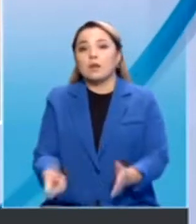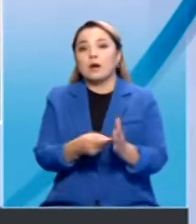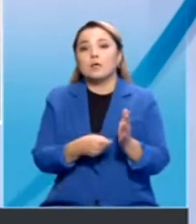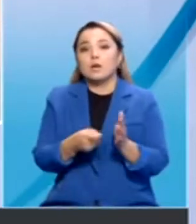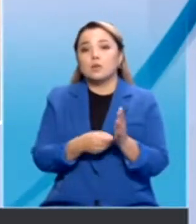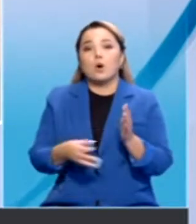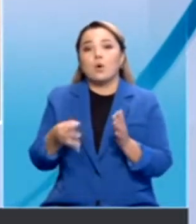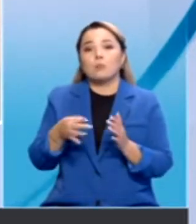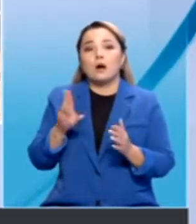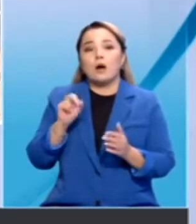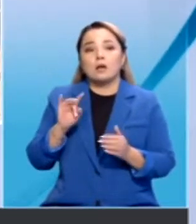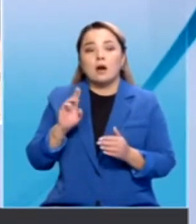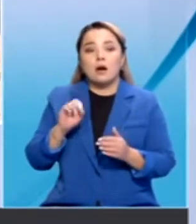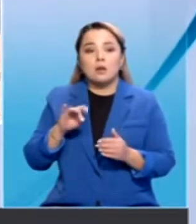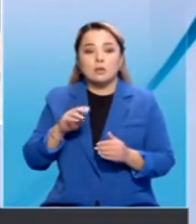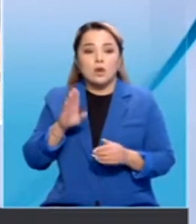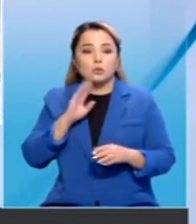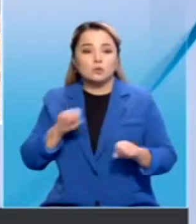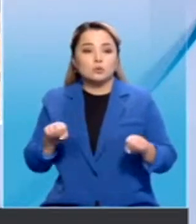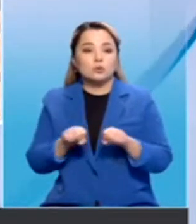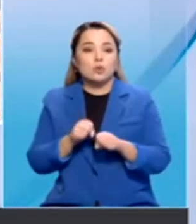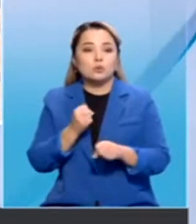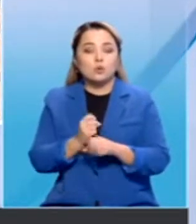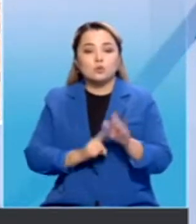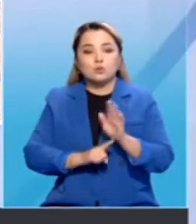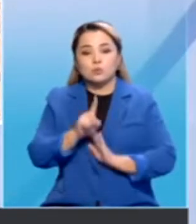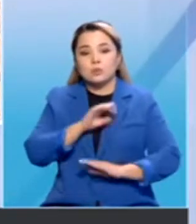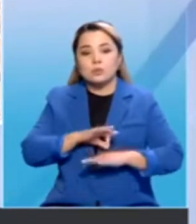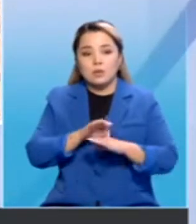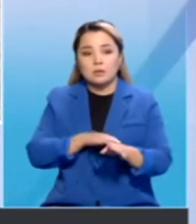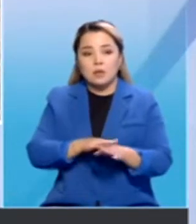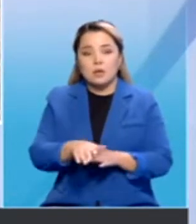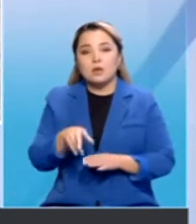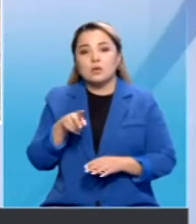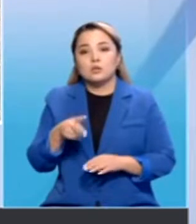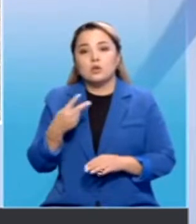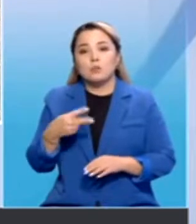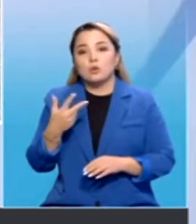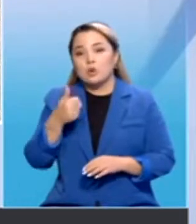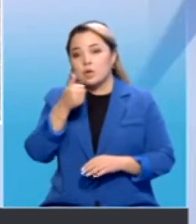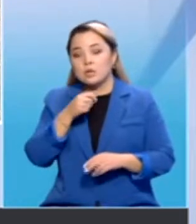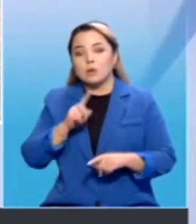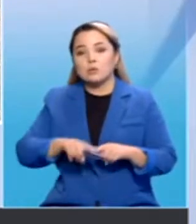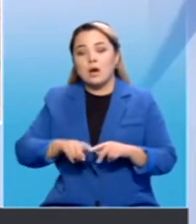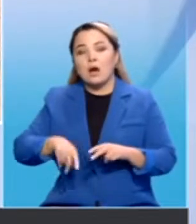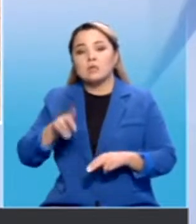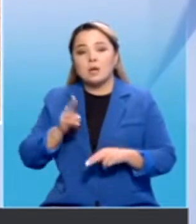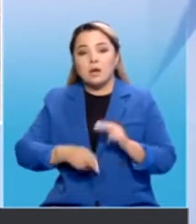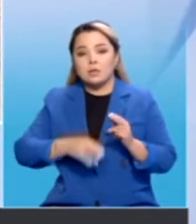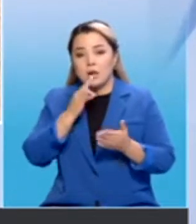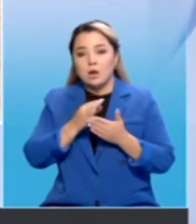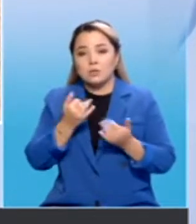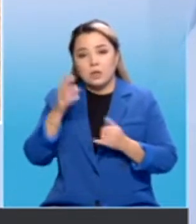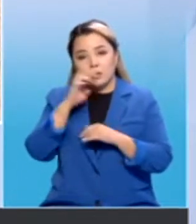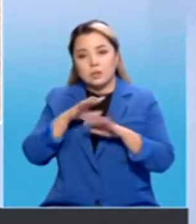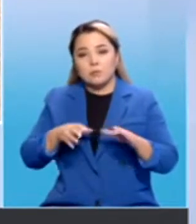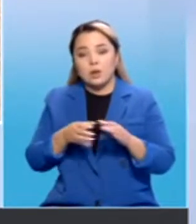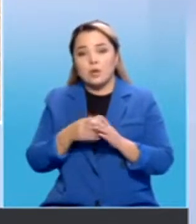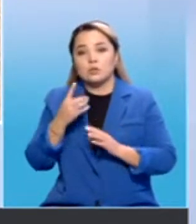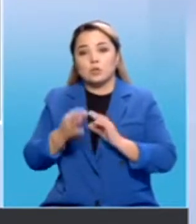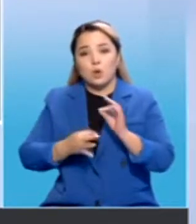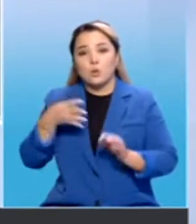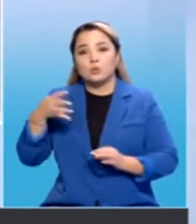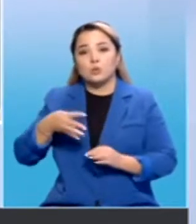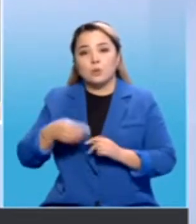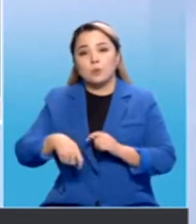Қарағанды облысының Қарқаралы қаласына су тарту жұмыстары басталды. Құрылыс 2023 жылы аяқталуы тиіс. Сол кезде ел мекенге тәулігіне